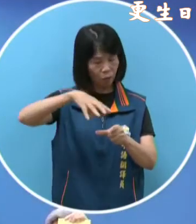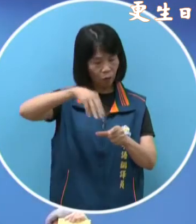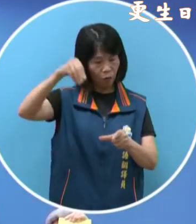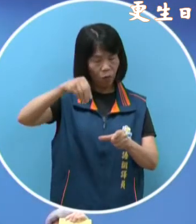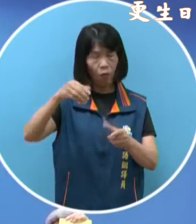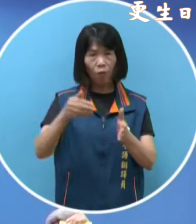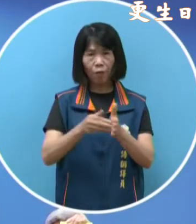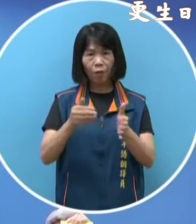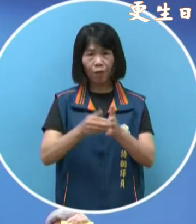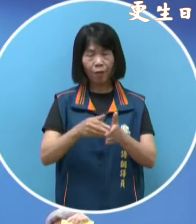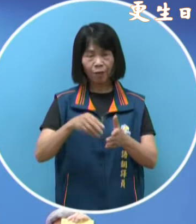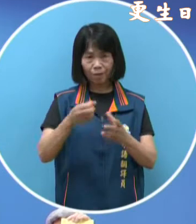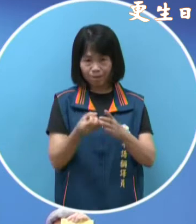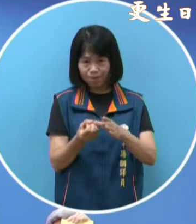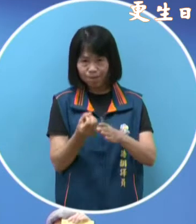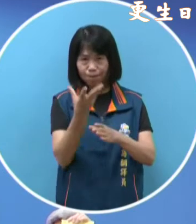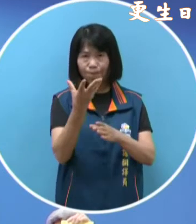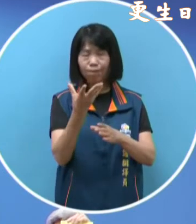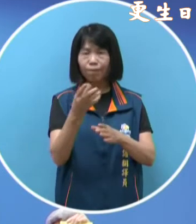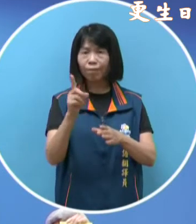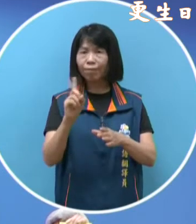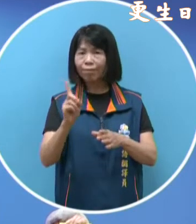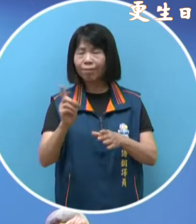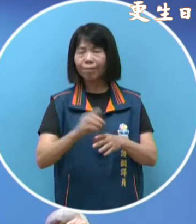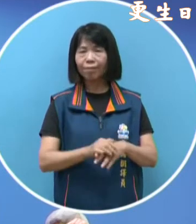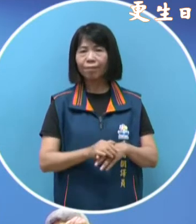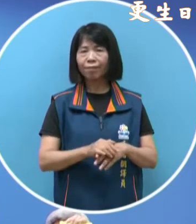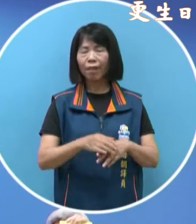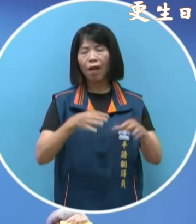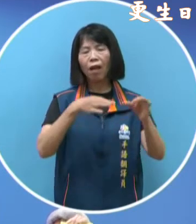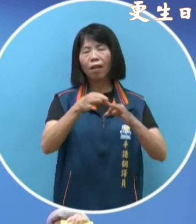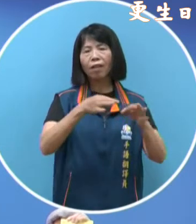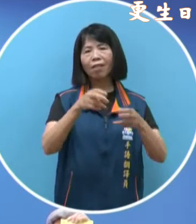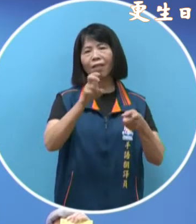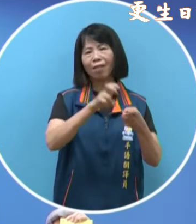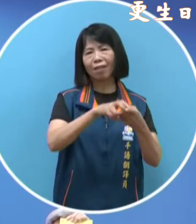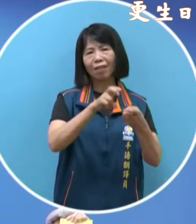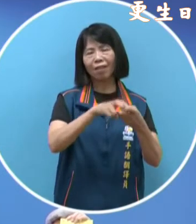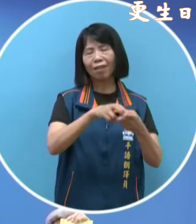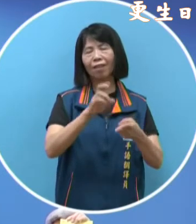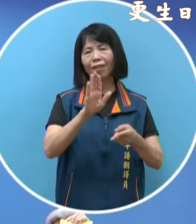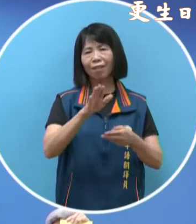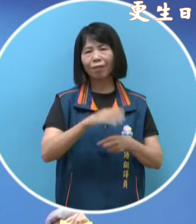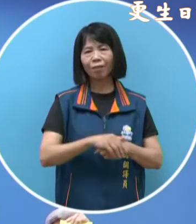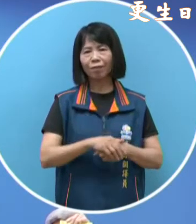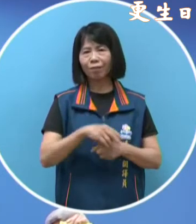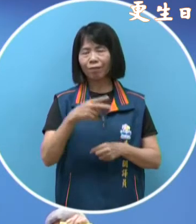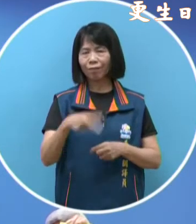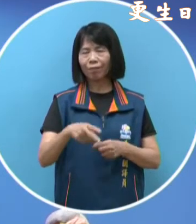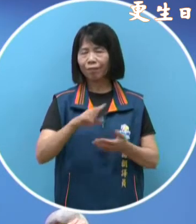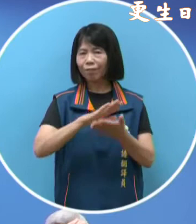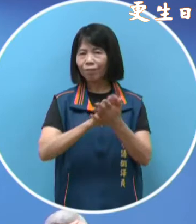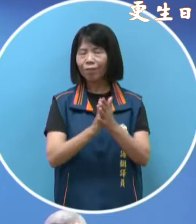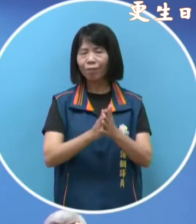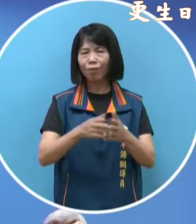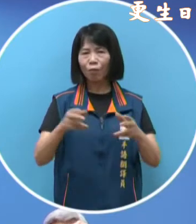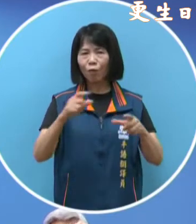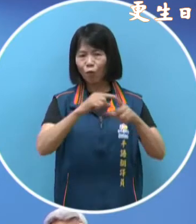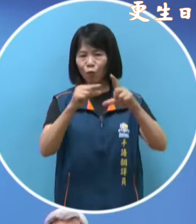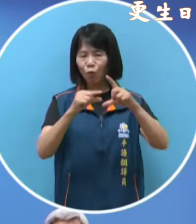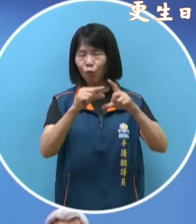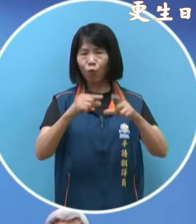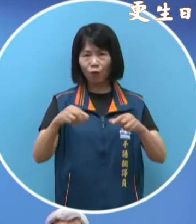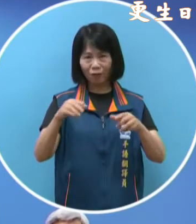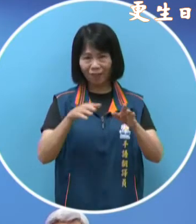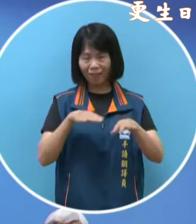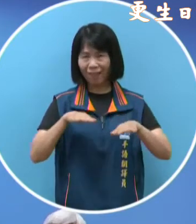马上会秀出那个店家的地址哈，然后呢，进而变成 Google 的地图哦，就